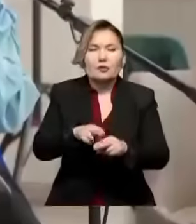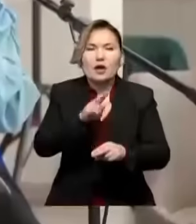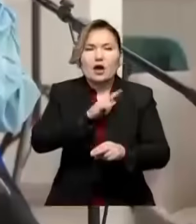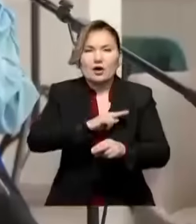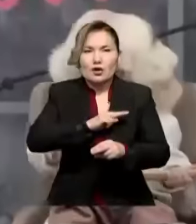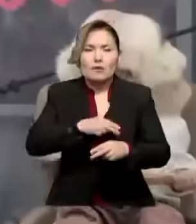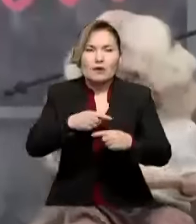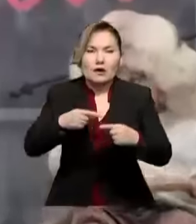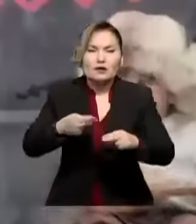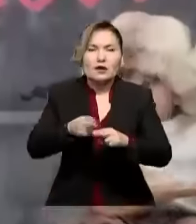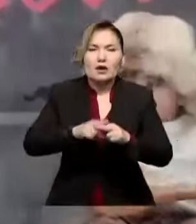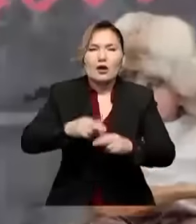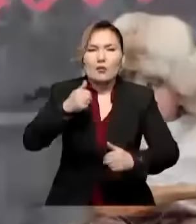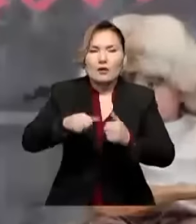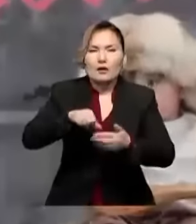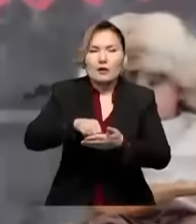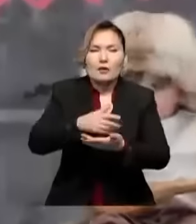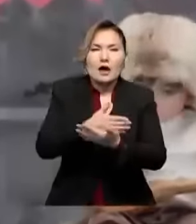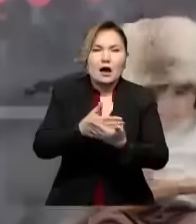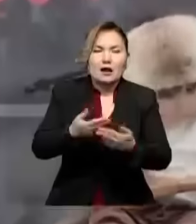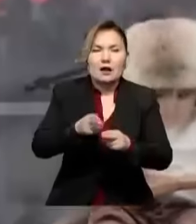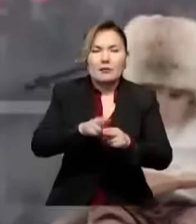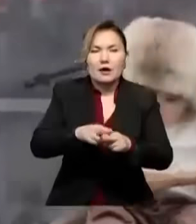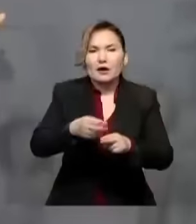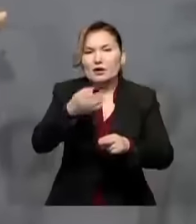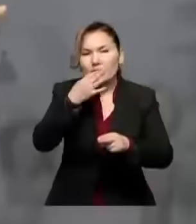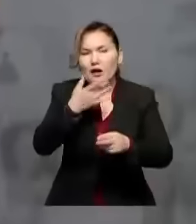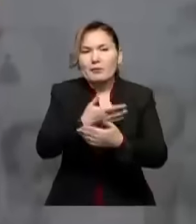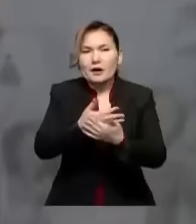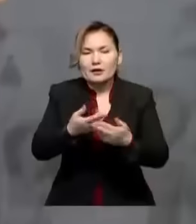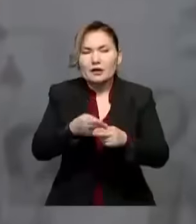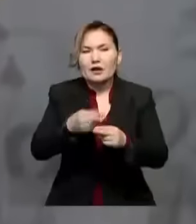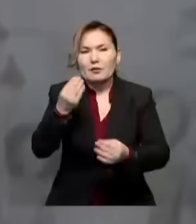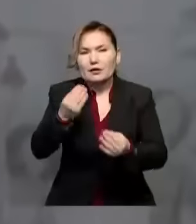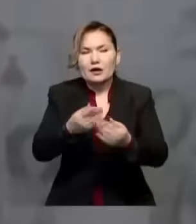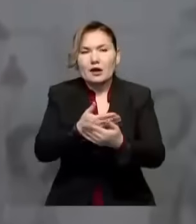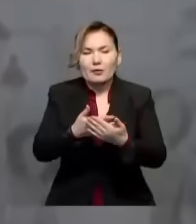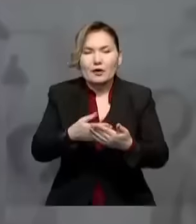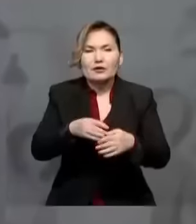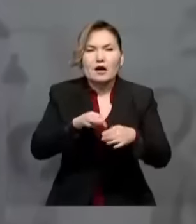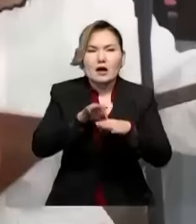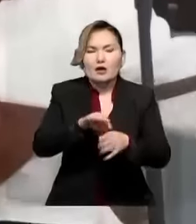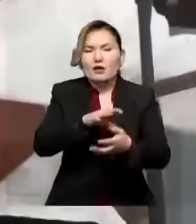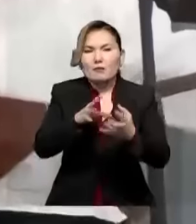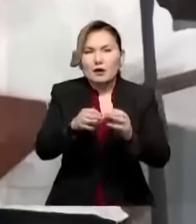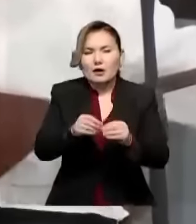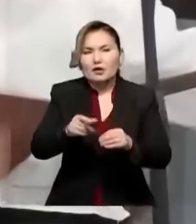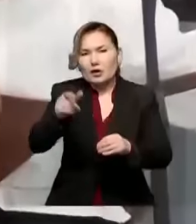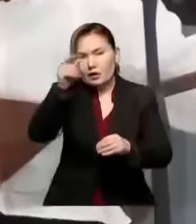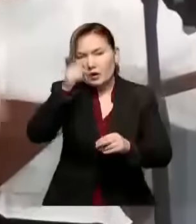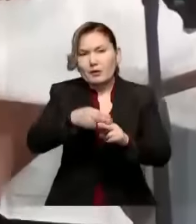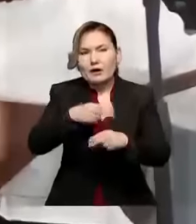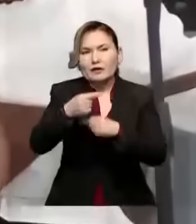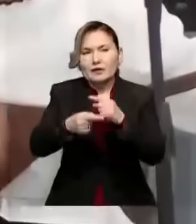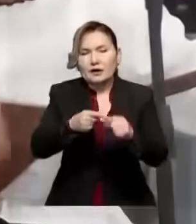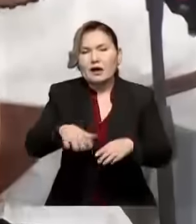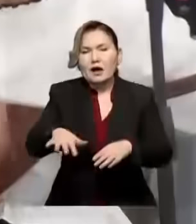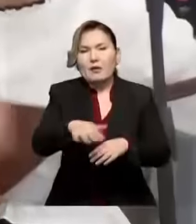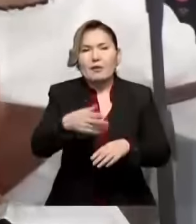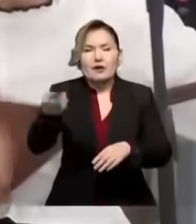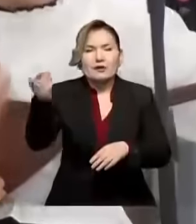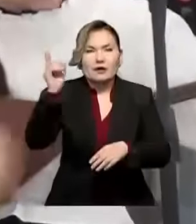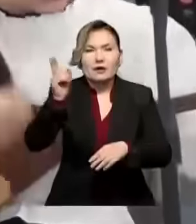оттың үстінен секіру, түрлі түсті жұмыртқаны бір-біріне соғыстыру сынды ғұрыптар бар. Жалпы Наурыз түріктердің Ергеникон қамалынан